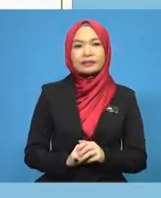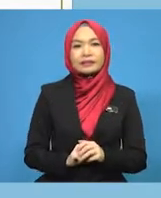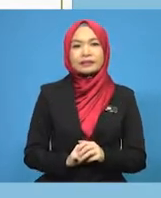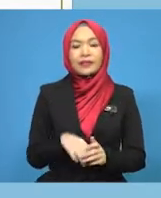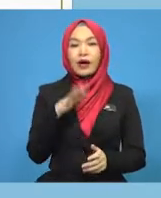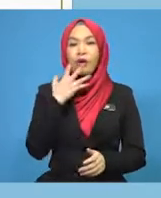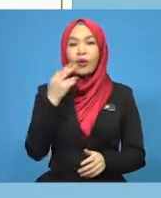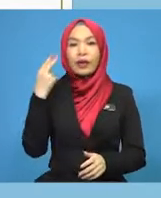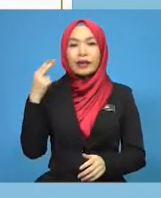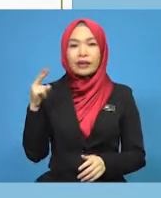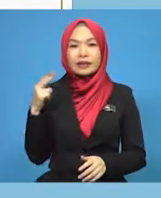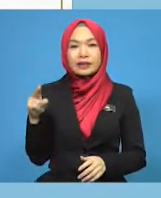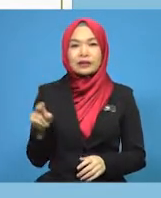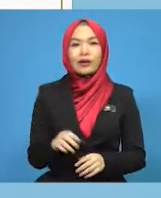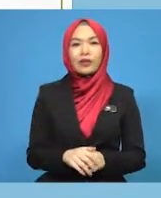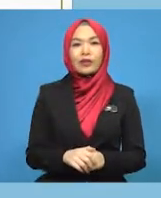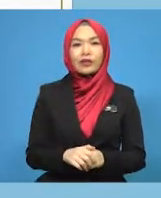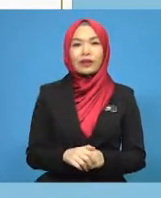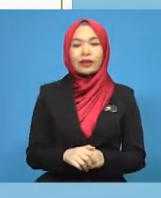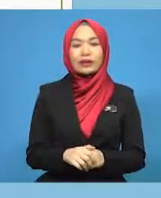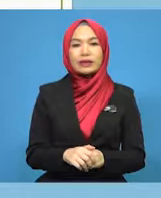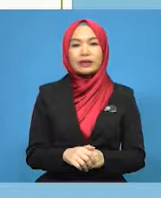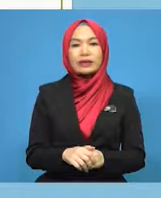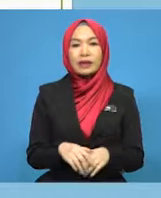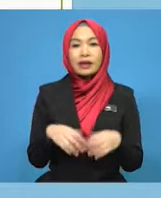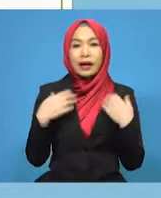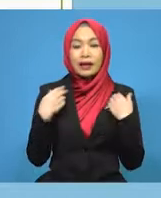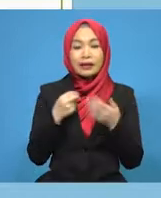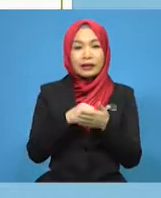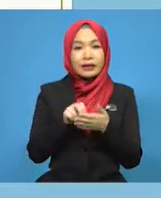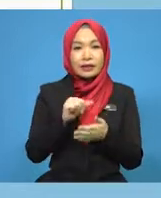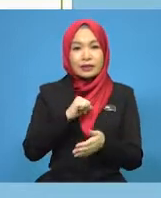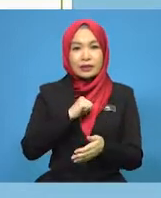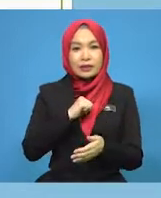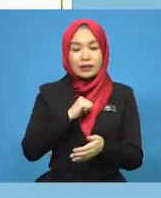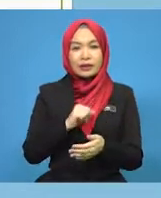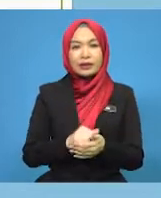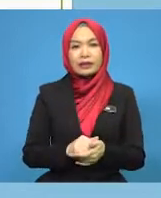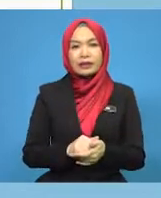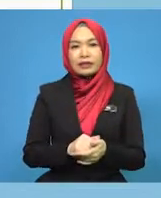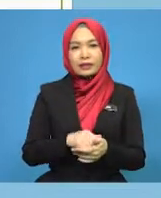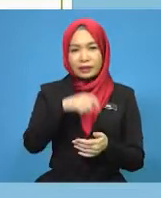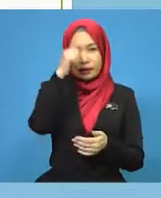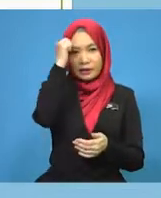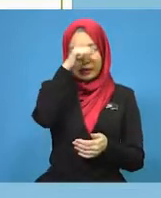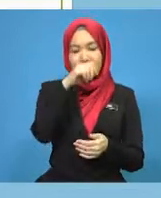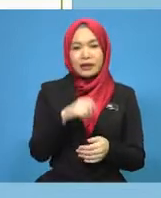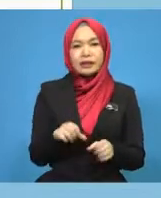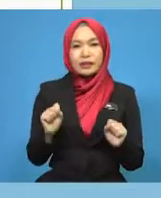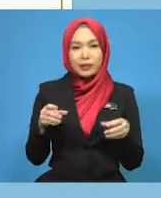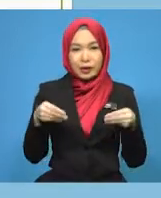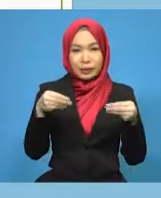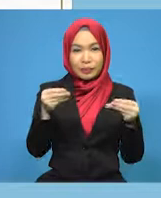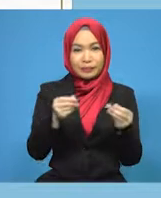Warna hijau dikatakan memiliki nilai tersendiri kerana dapat memberi kesan kesegaran dan akan